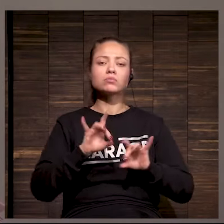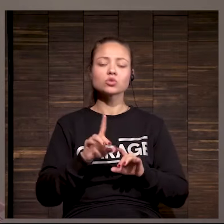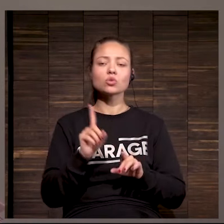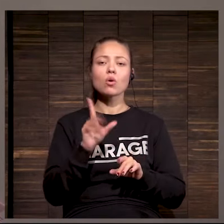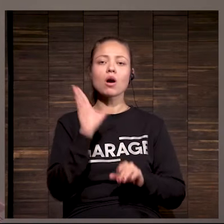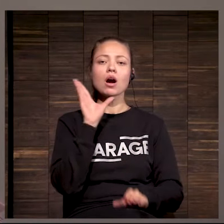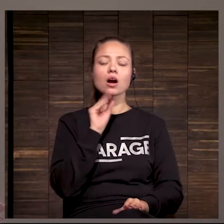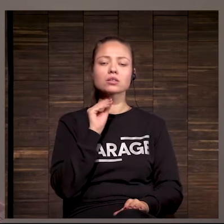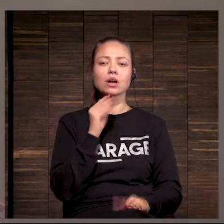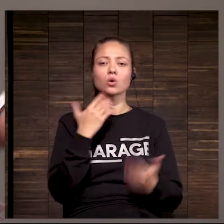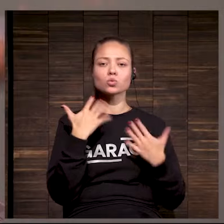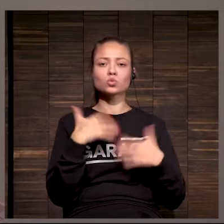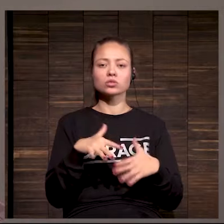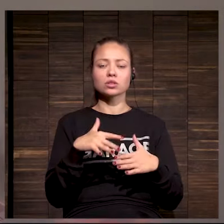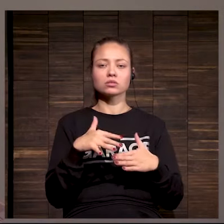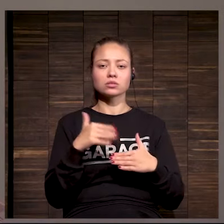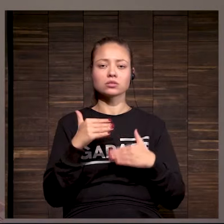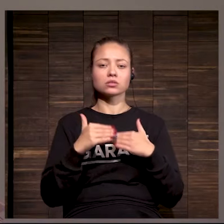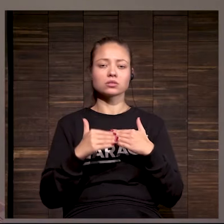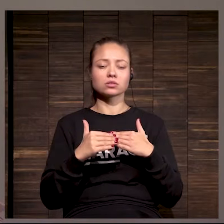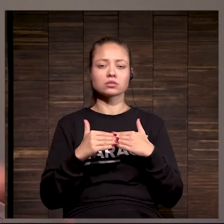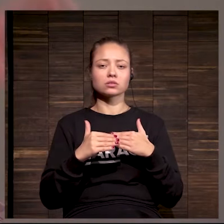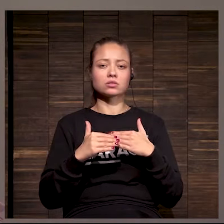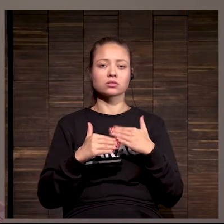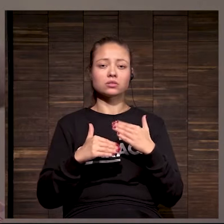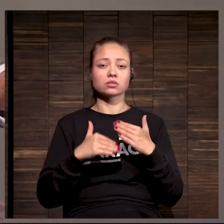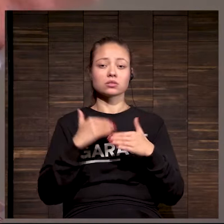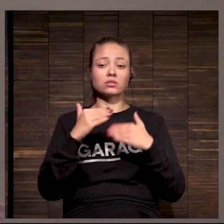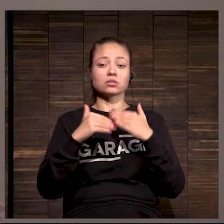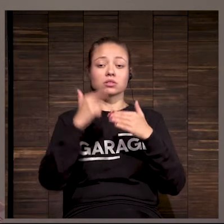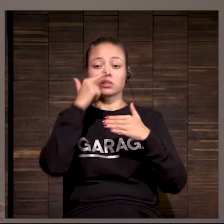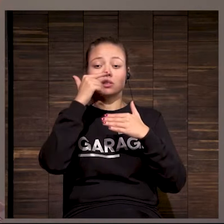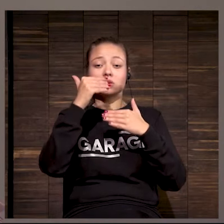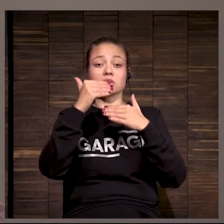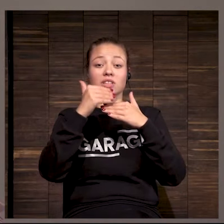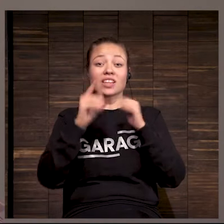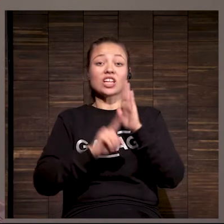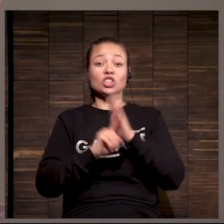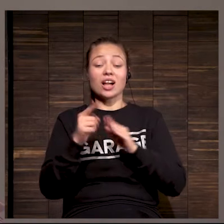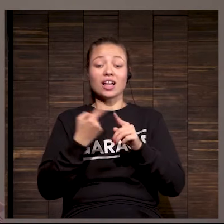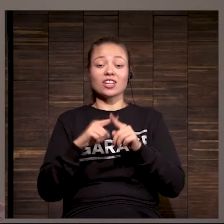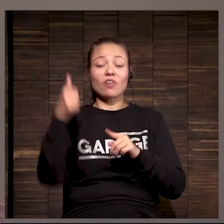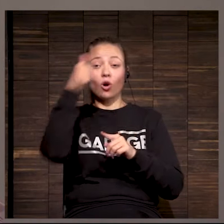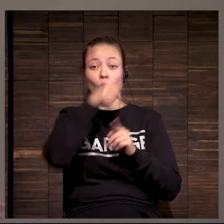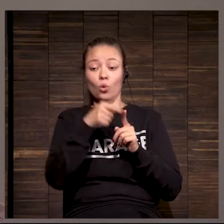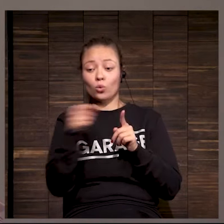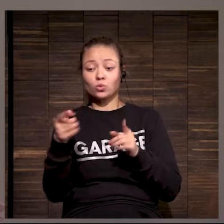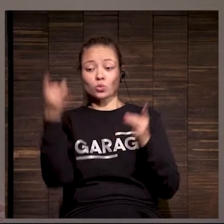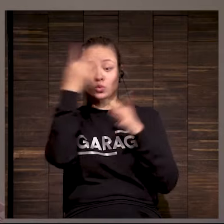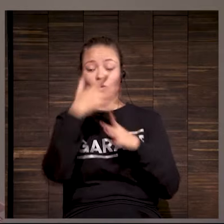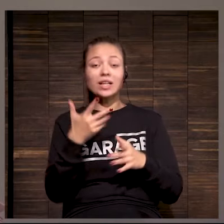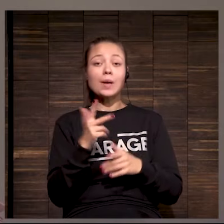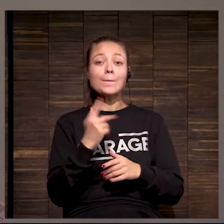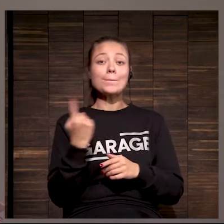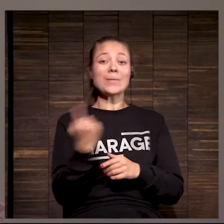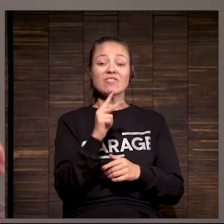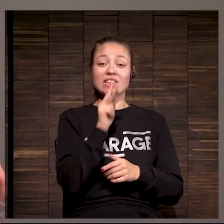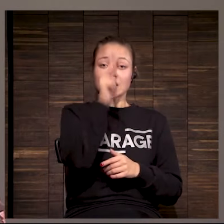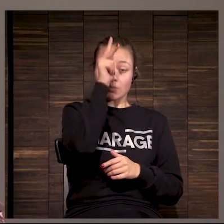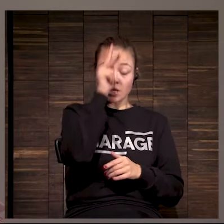уже доходишь до года до начала этого года культуры у тебя продумано первые три месяца потом то